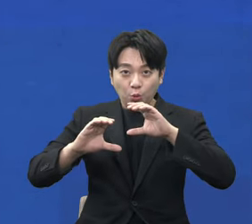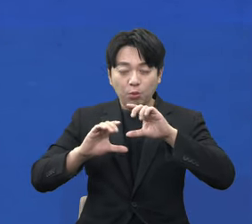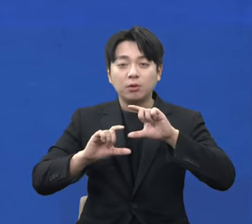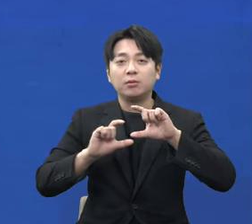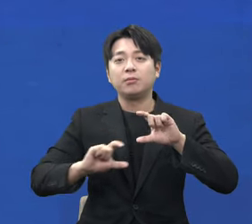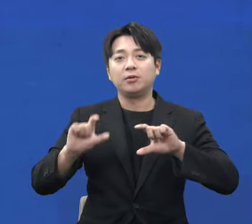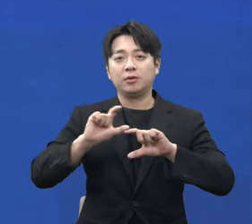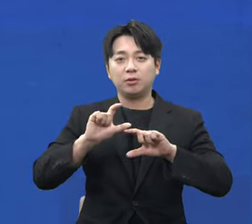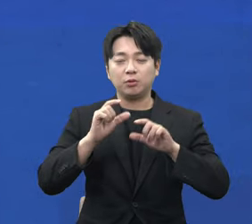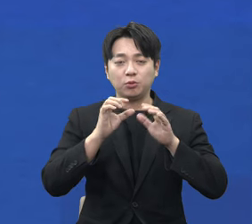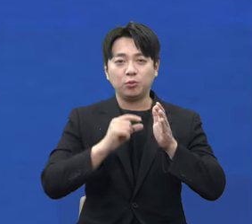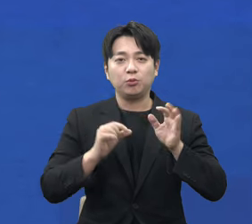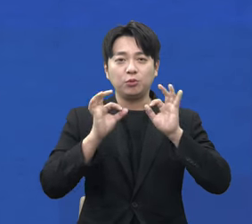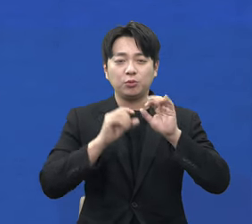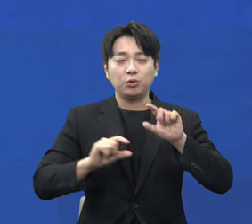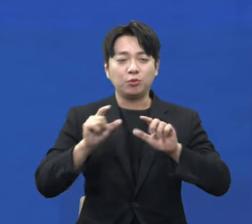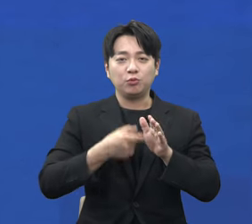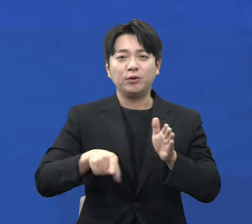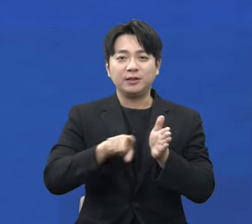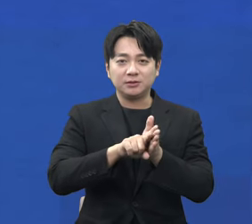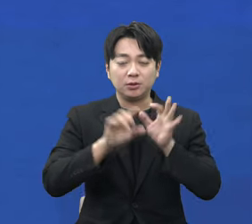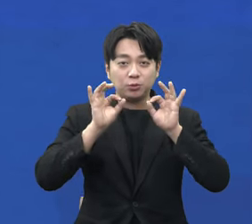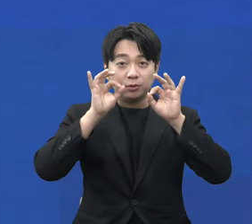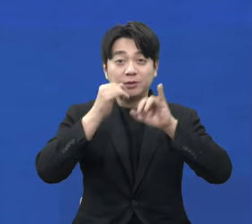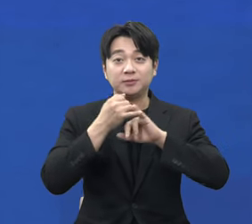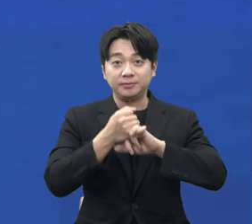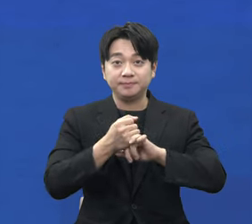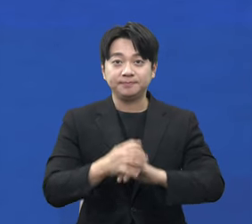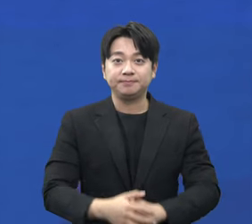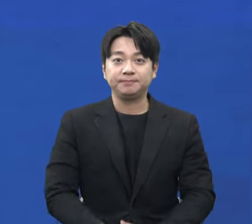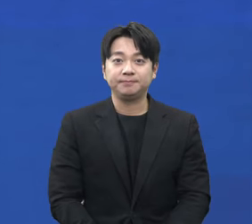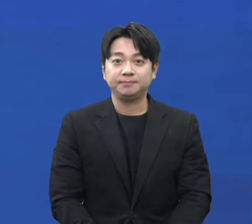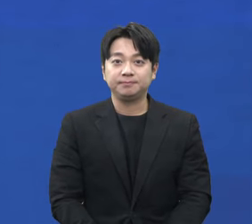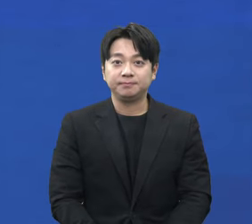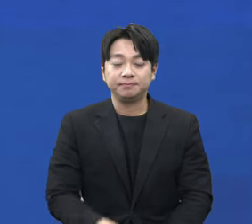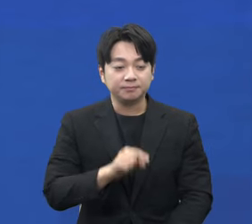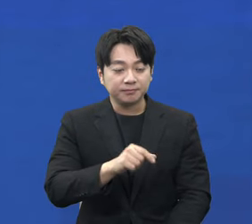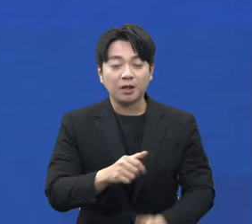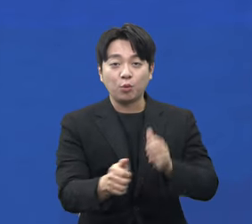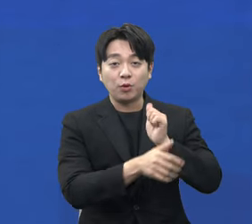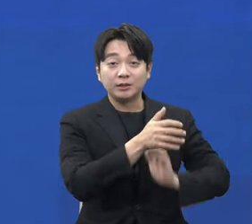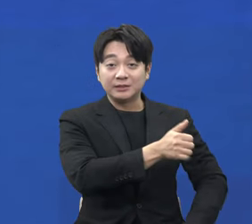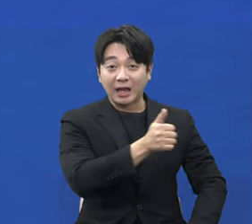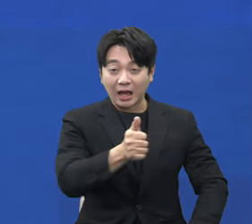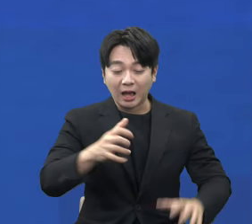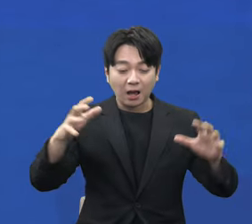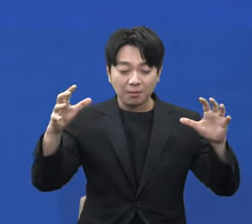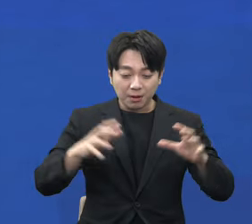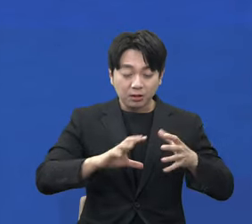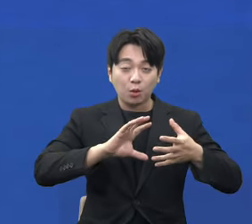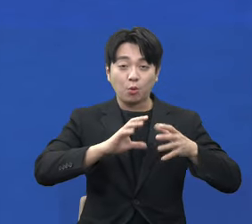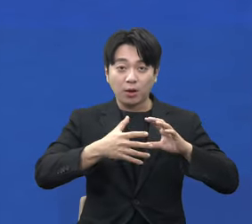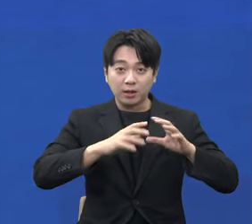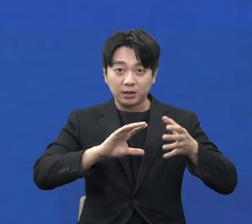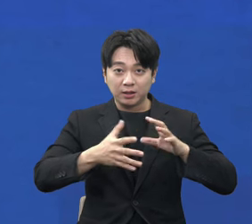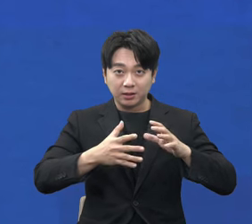하겠습니다. 권역별 시도당 대학생위원장 연석회를 개최하고 지역 대학생위원장